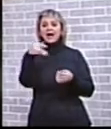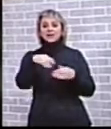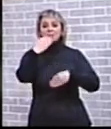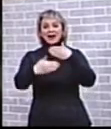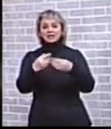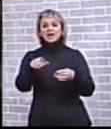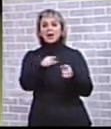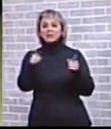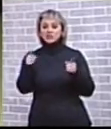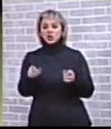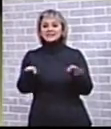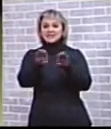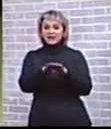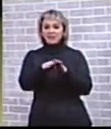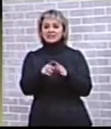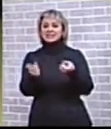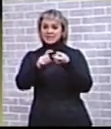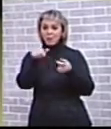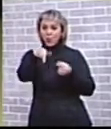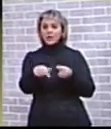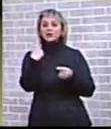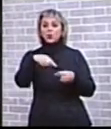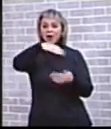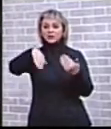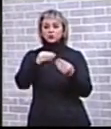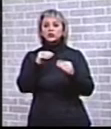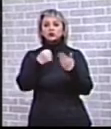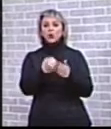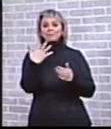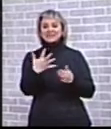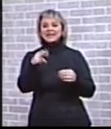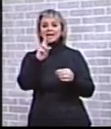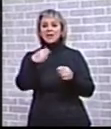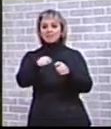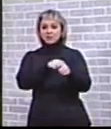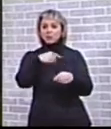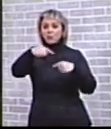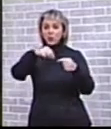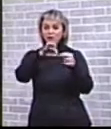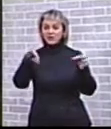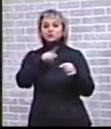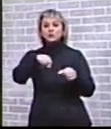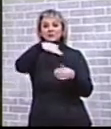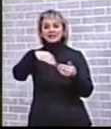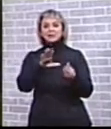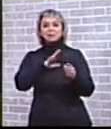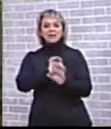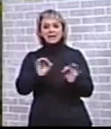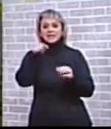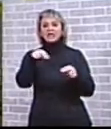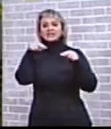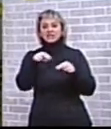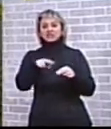проходя определенные ролики, закрывается замок. На одну катушку наматывают до 5 километров проволоки. Затем, чтобы витки ложились идеально,